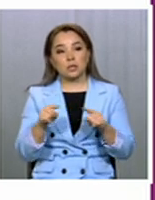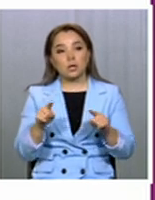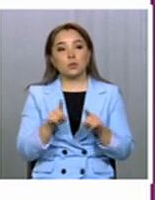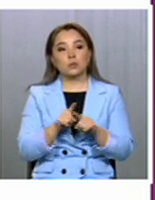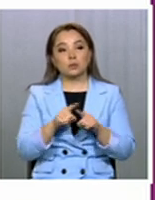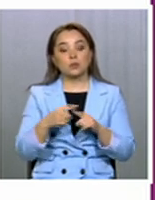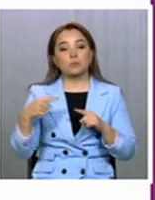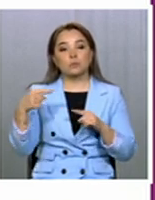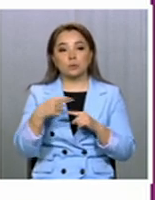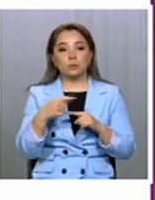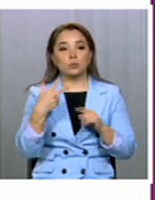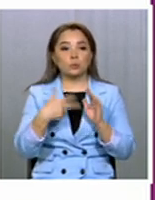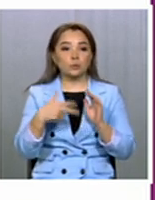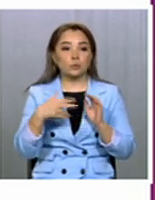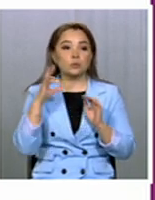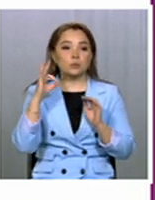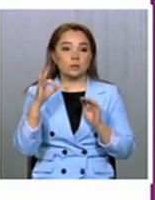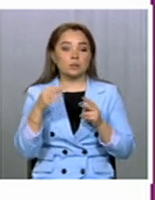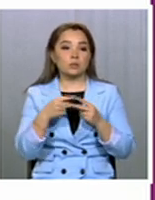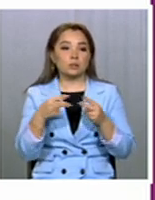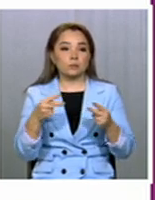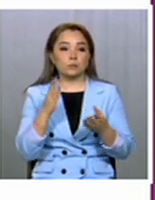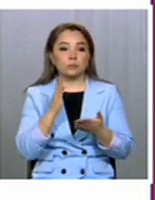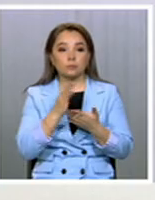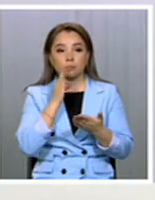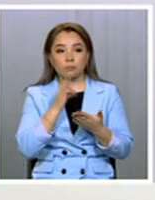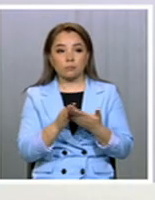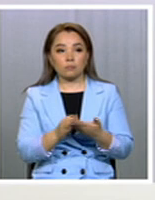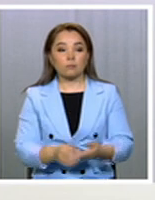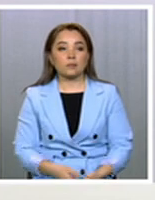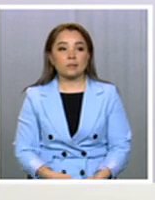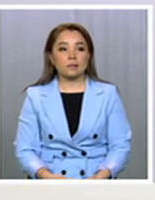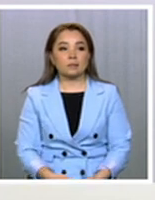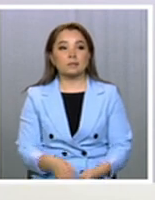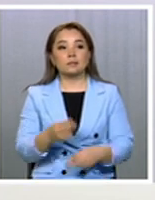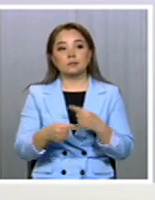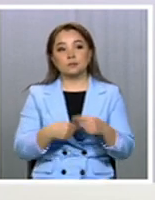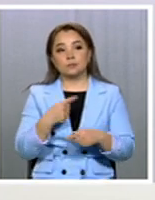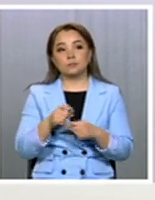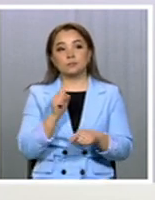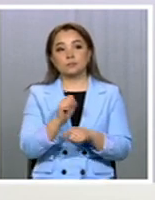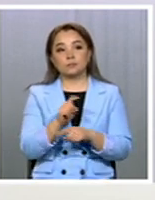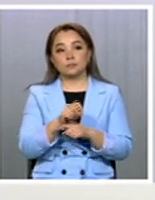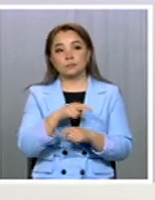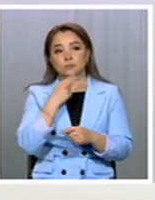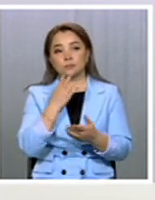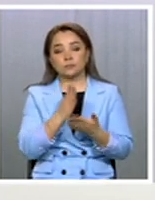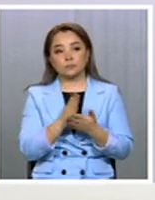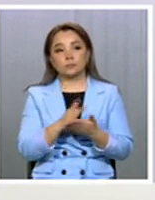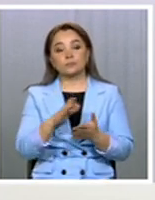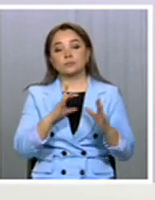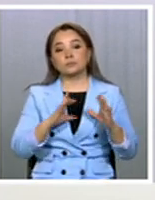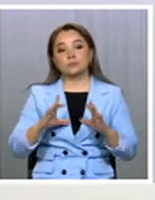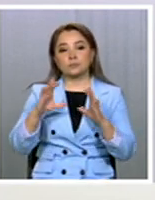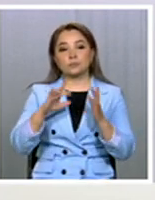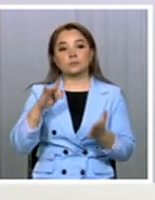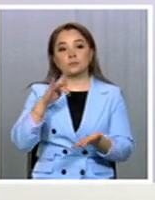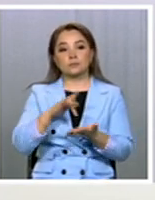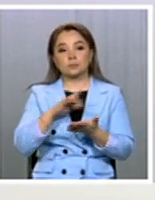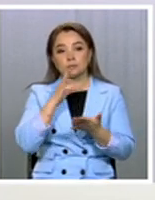бұрыш 30 градусқа тең болады екен. Келесі тапсырма. Шеңбердің центрі О